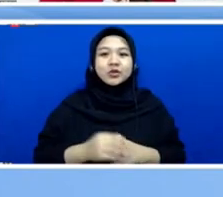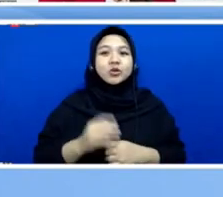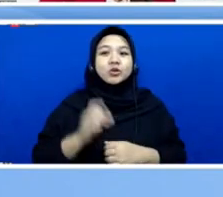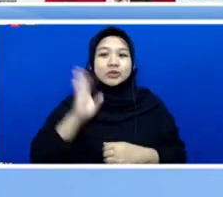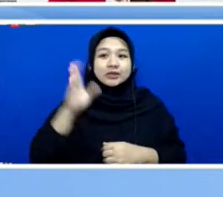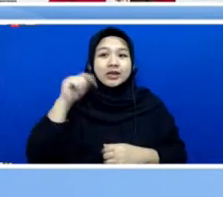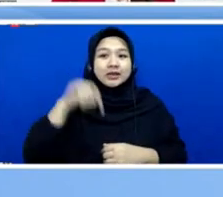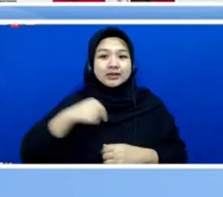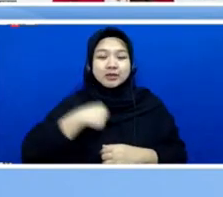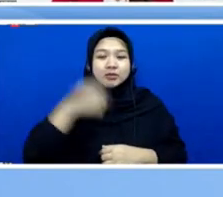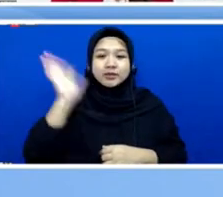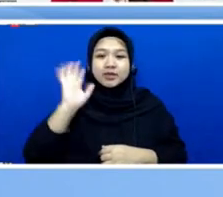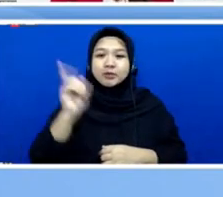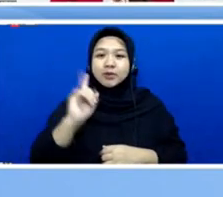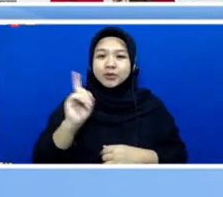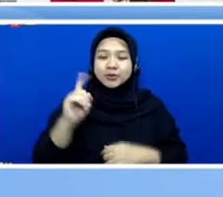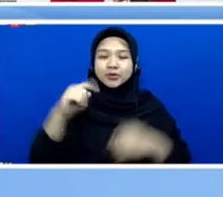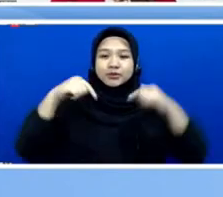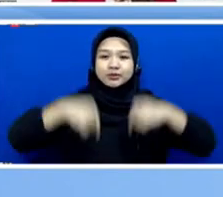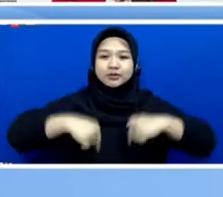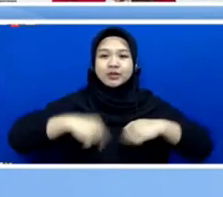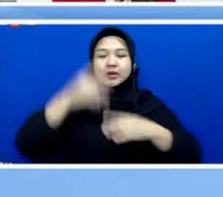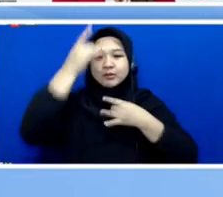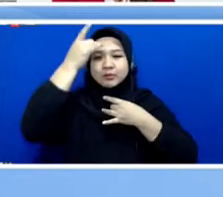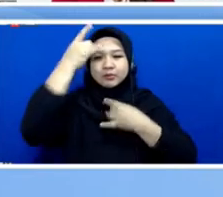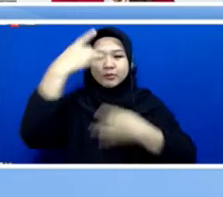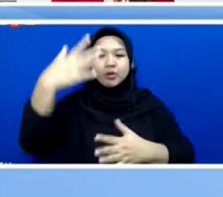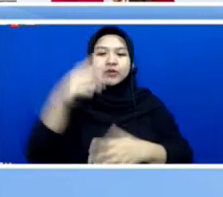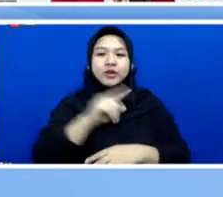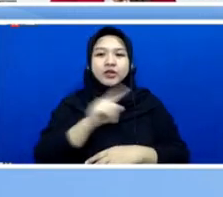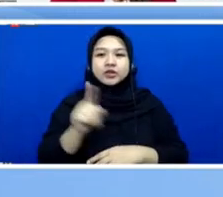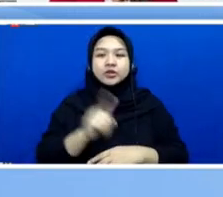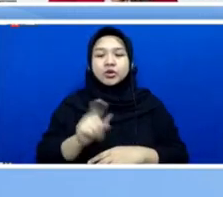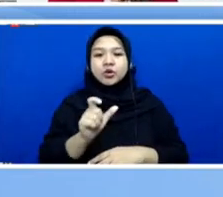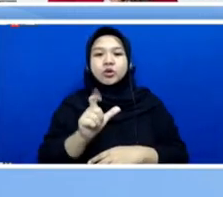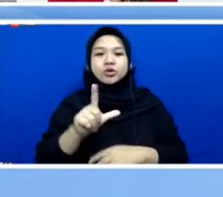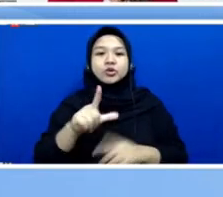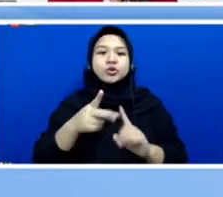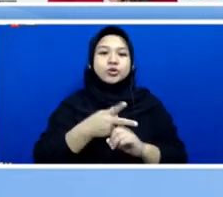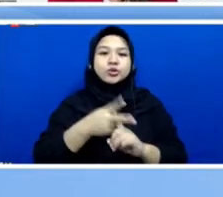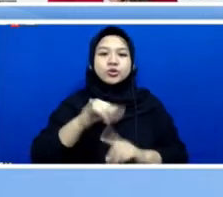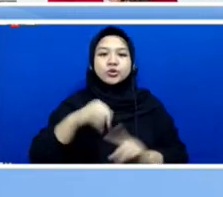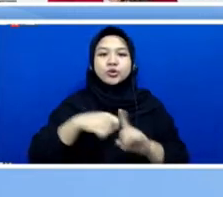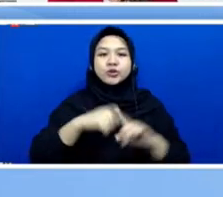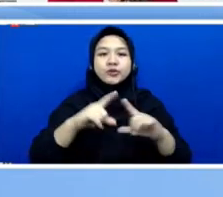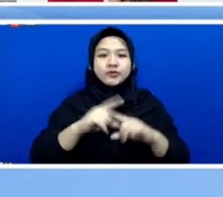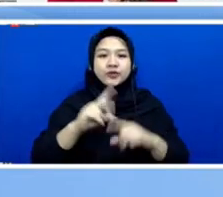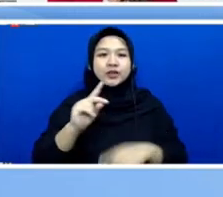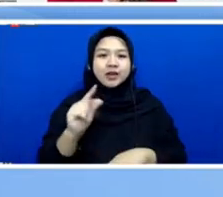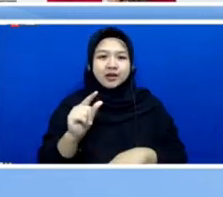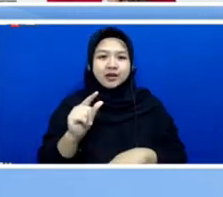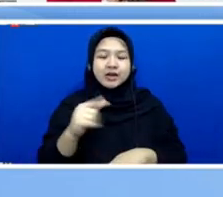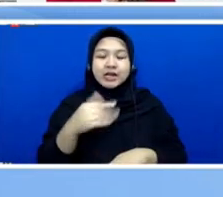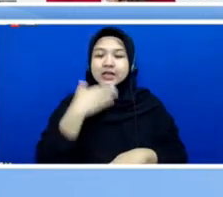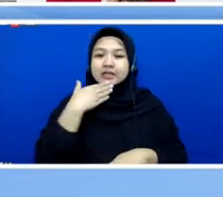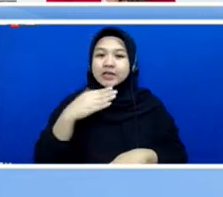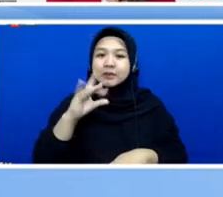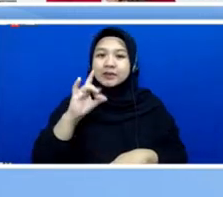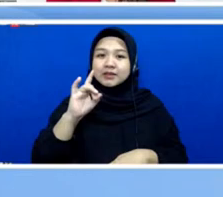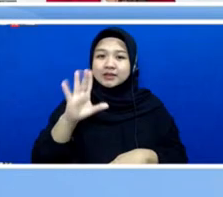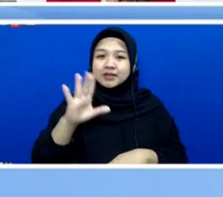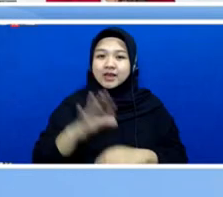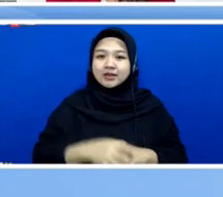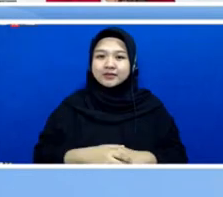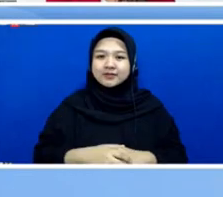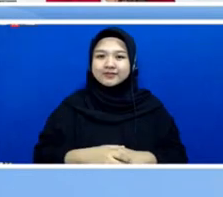Saya ingin menyapa dulu kali ini ada Profesor Zulfikar Amir. Selamat siang, Prof. Boleh kita cek